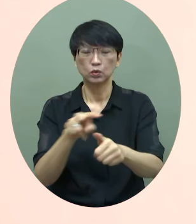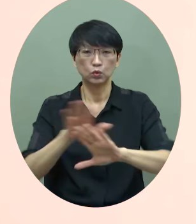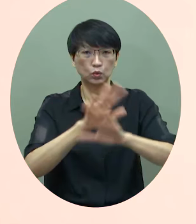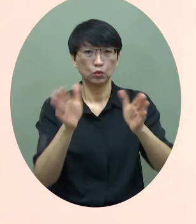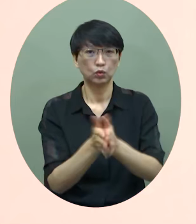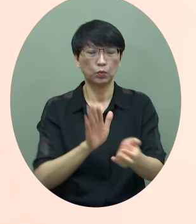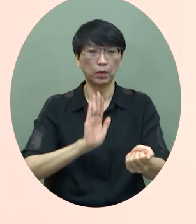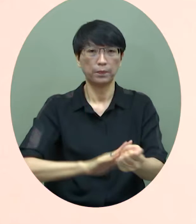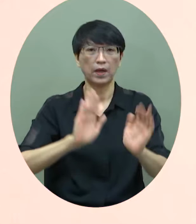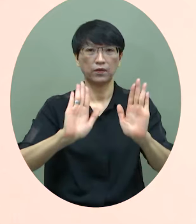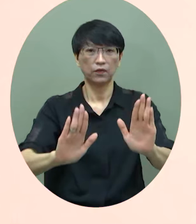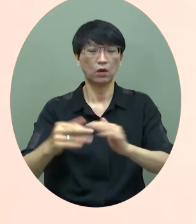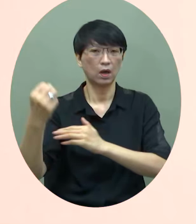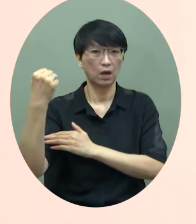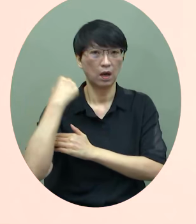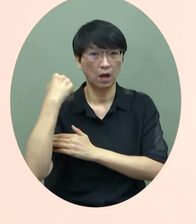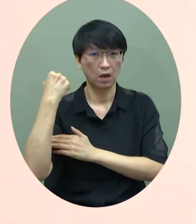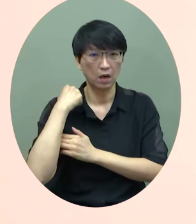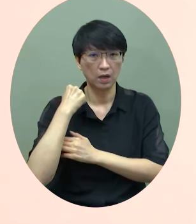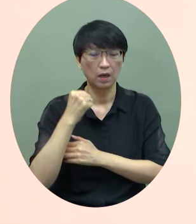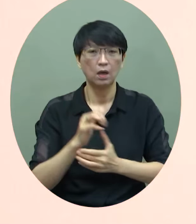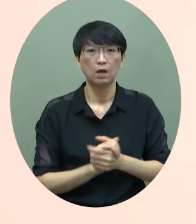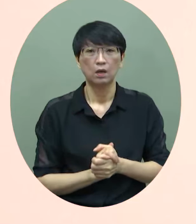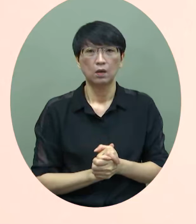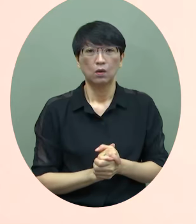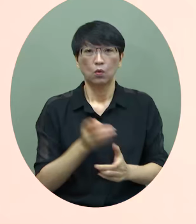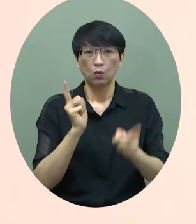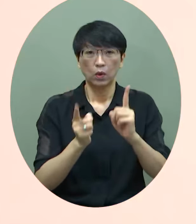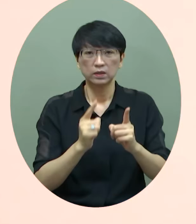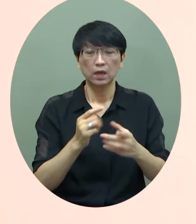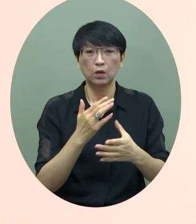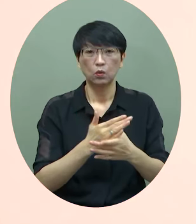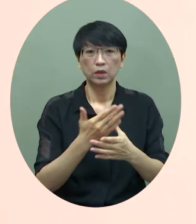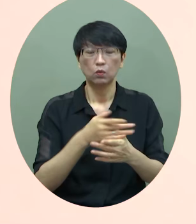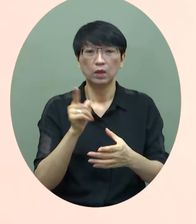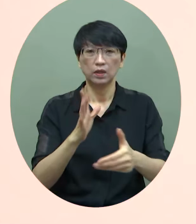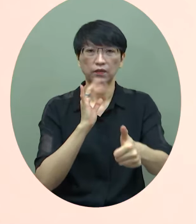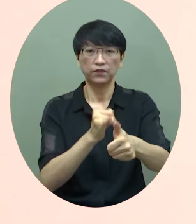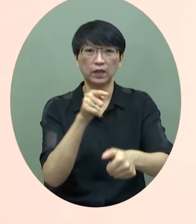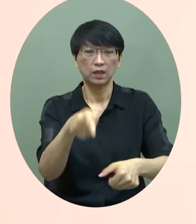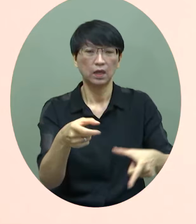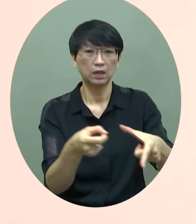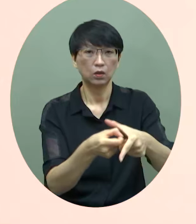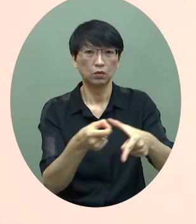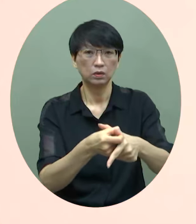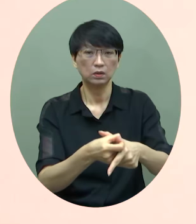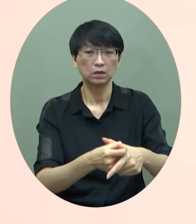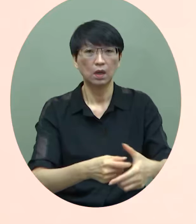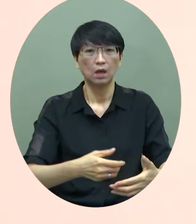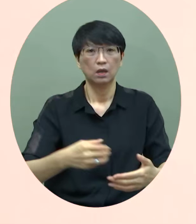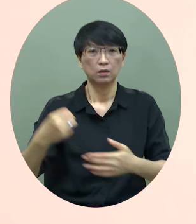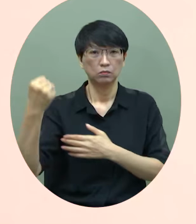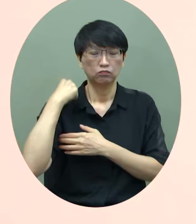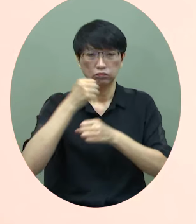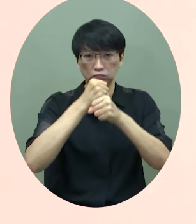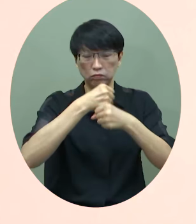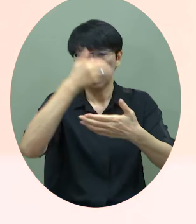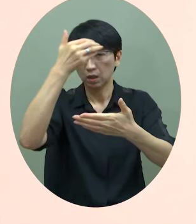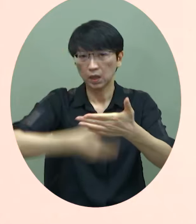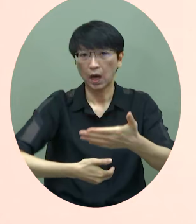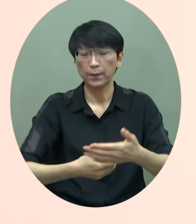疫方面的能力會不會因為一個懲罰的行動而受到大大的削弱從而影